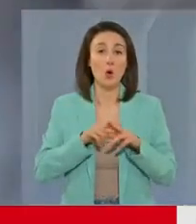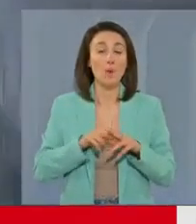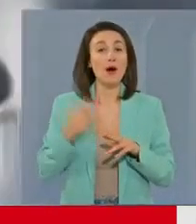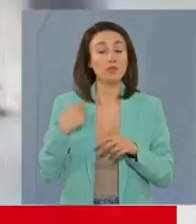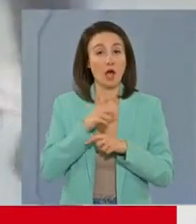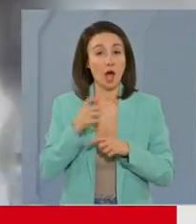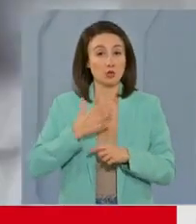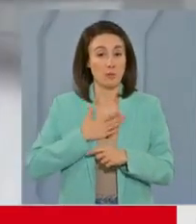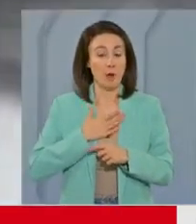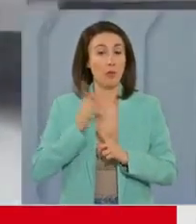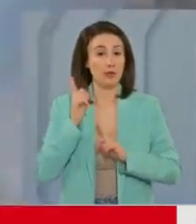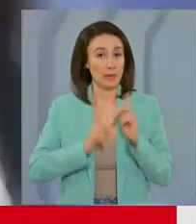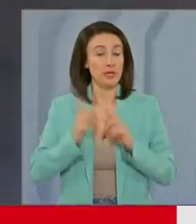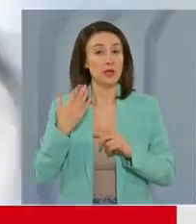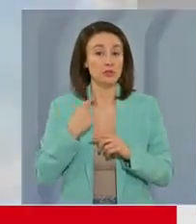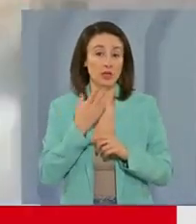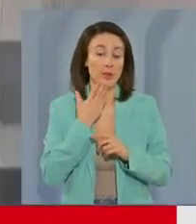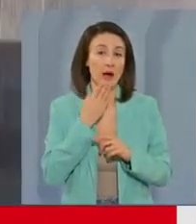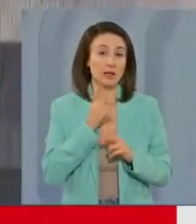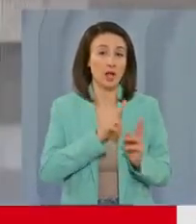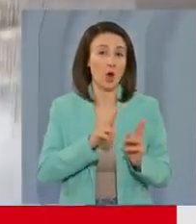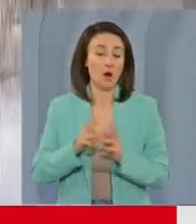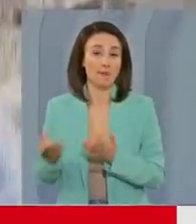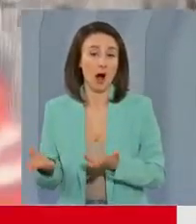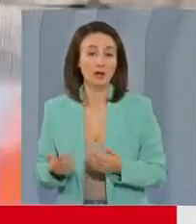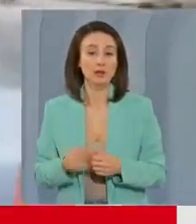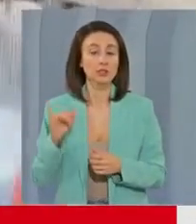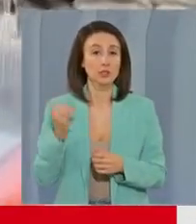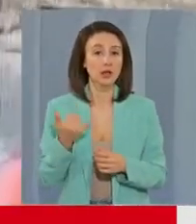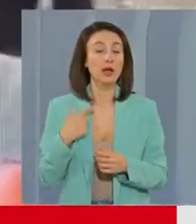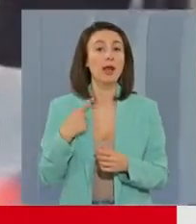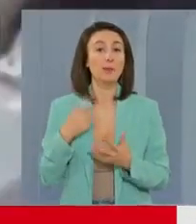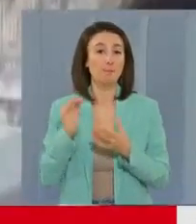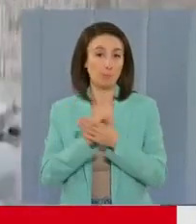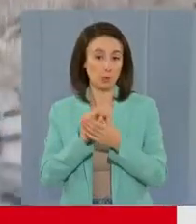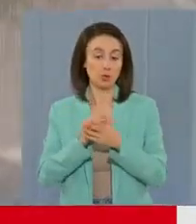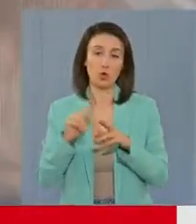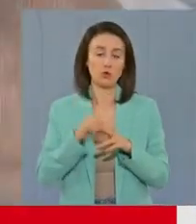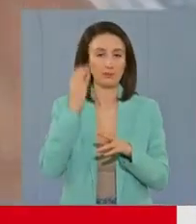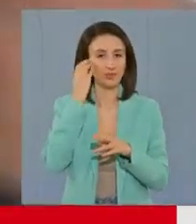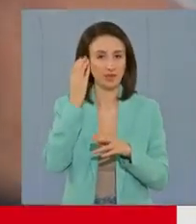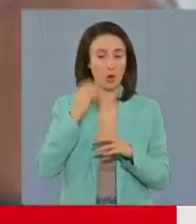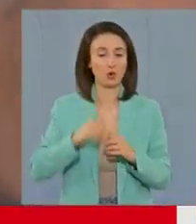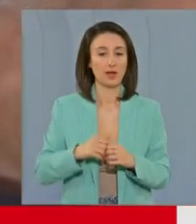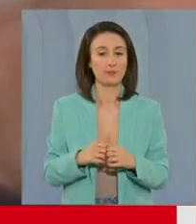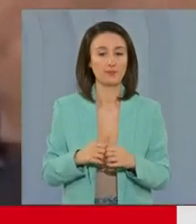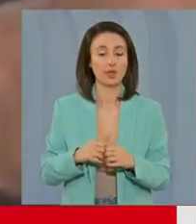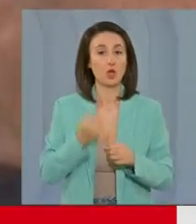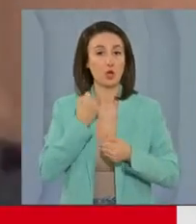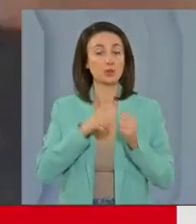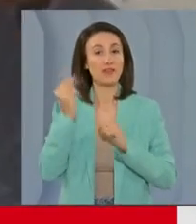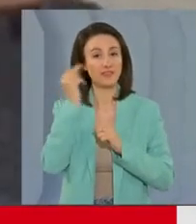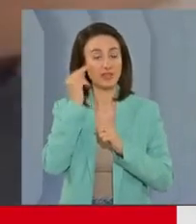și cazul meu în care dependența era Din păcate o normalitate și atunci ei împrumută conform teoriei comportamentelor învățate ei